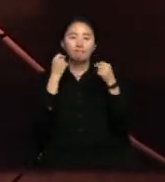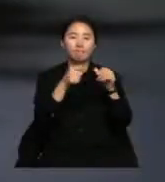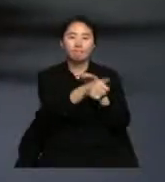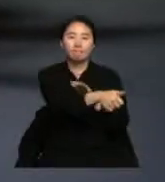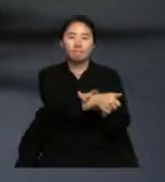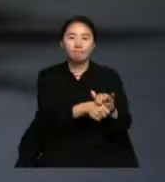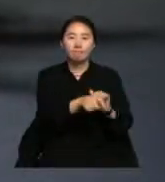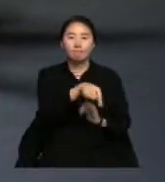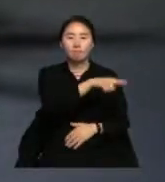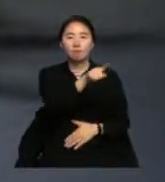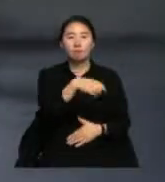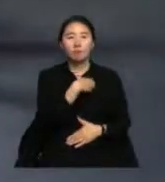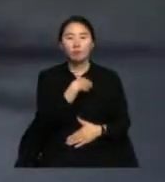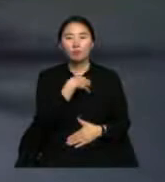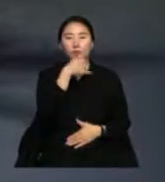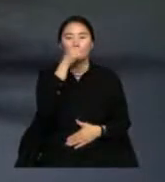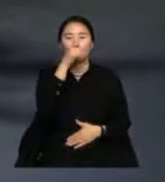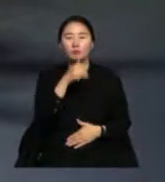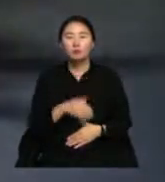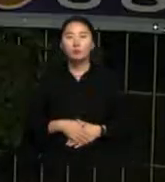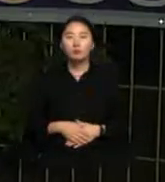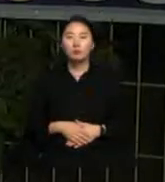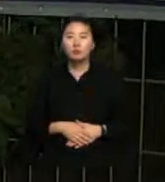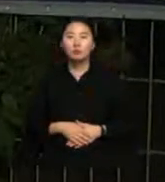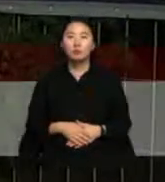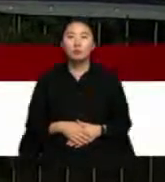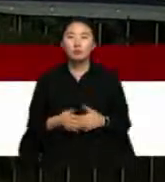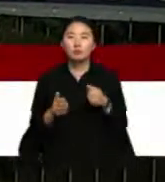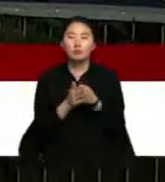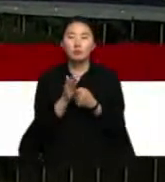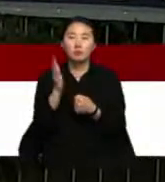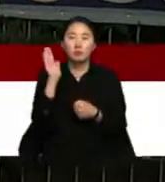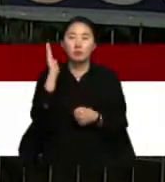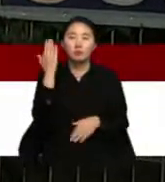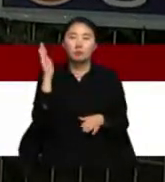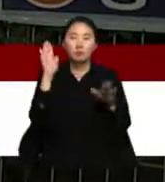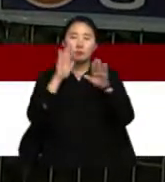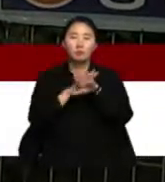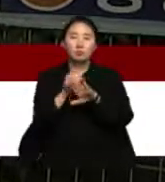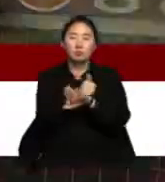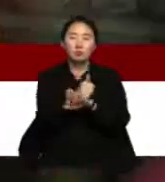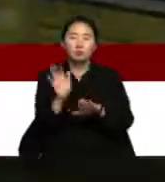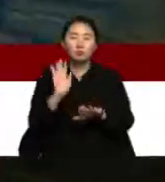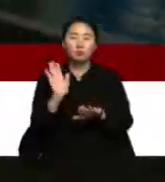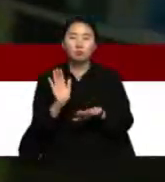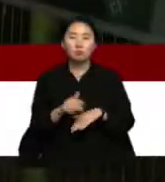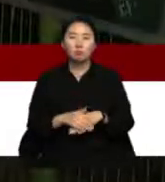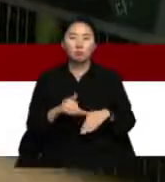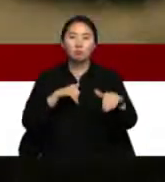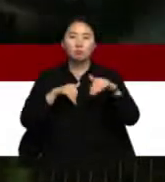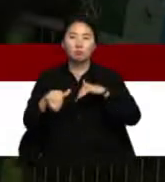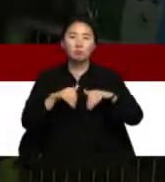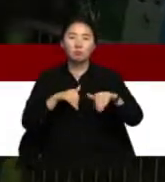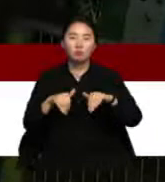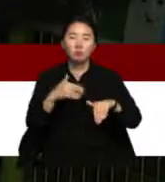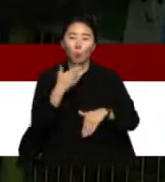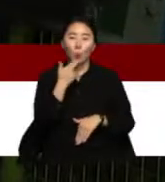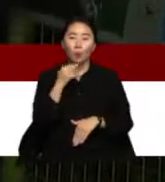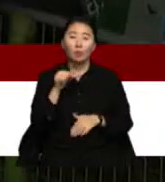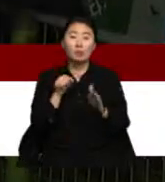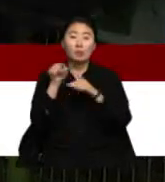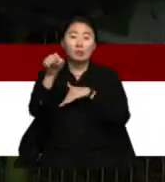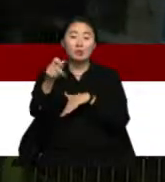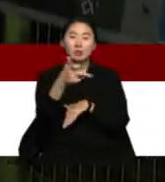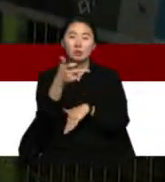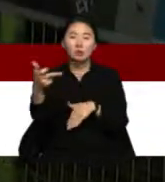대다수 골목길의 안전은 위협받고 있습니다. 그래서 요즘에는 밤에 제가 잘 안 나가요. 골목길에는 없고 저